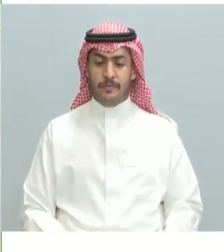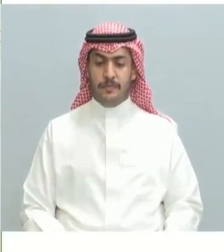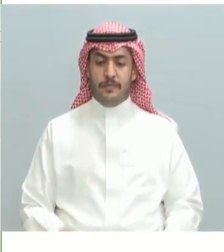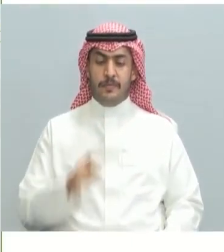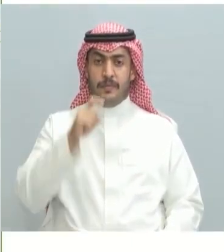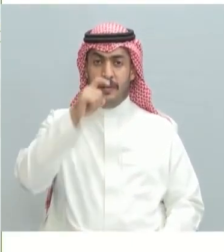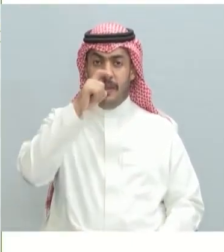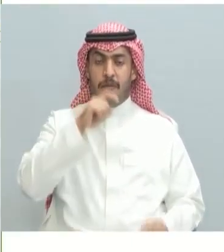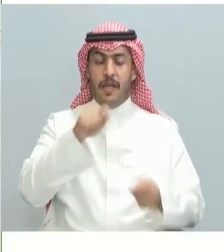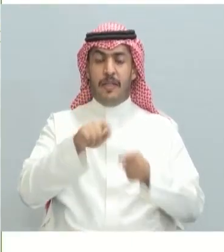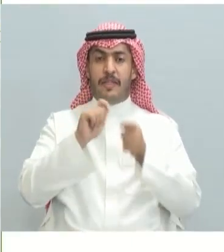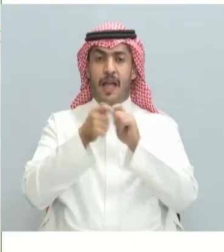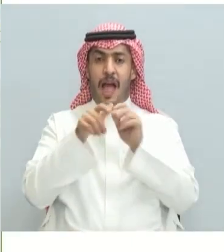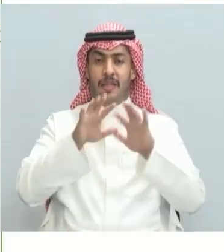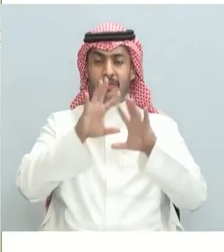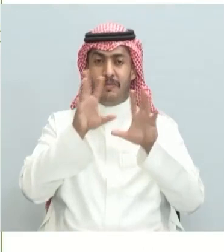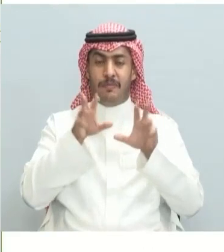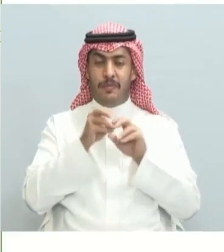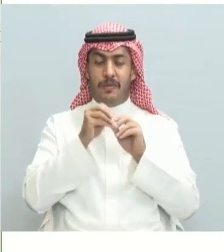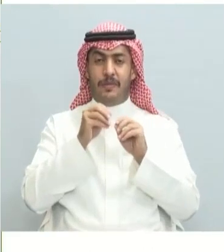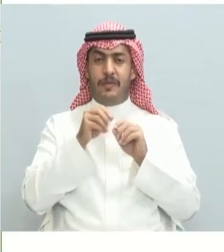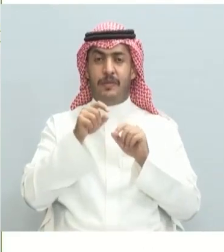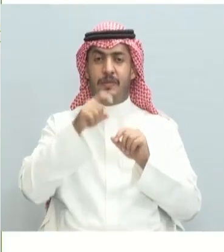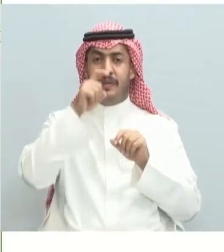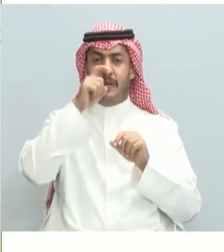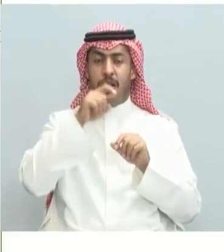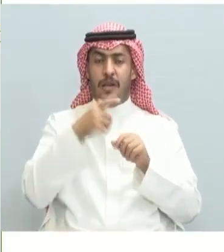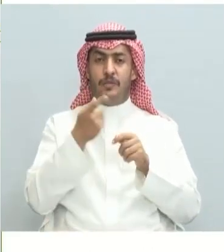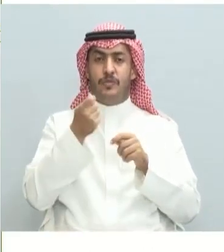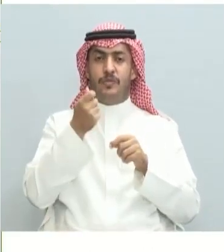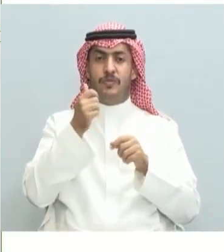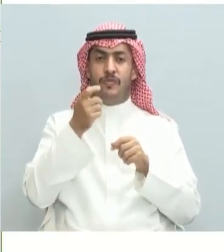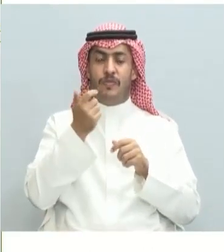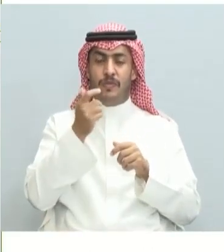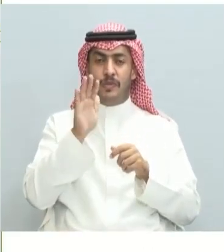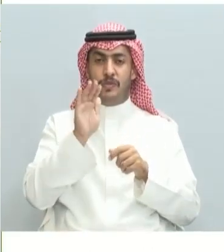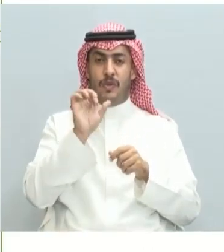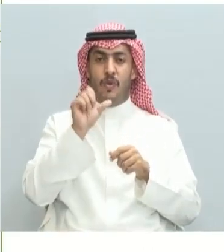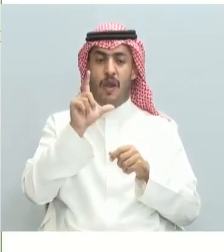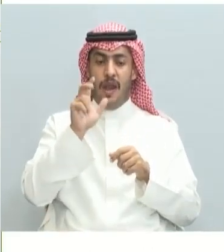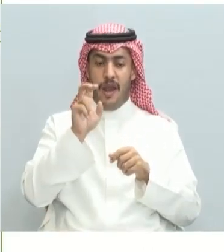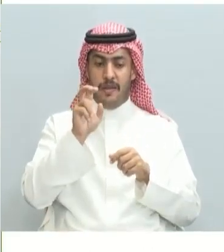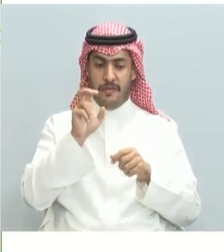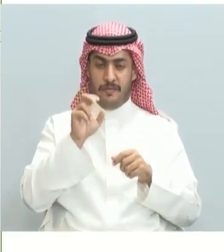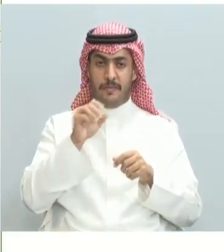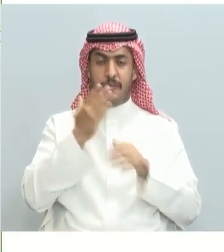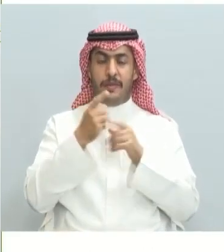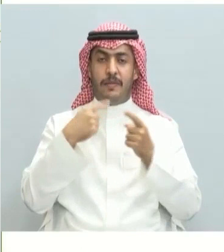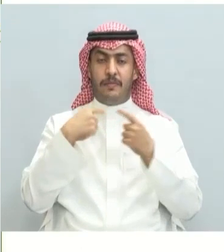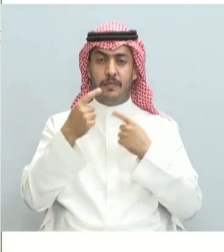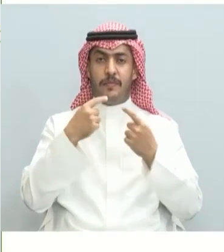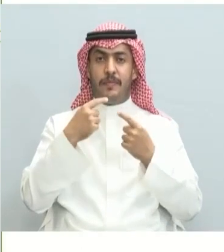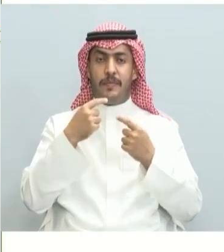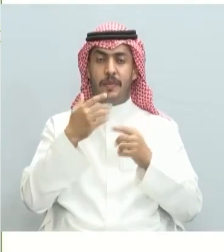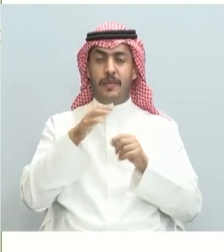يجب ان نحول هذه المقتنيات جميعها الى السيوله لكي استطيع تبادل السلع